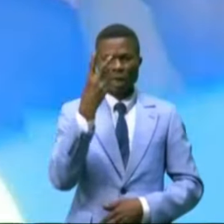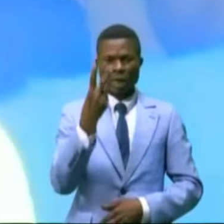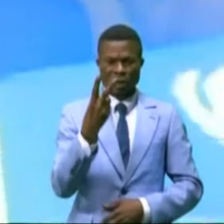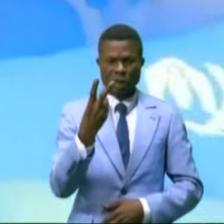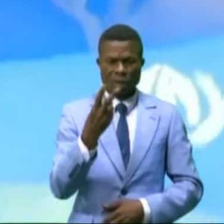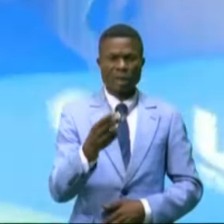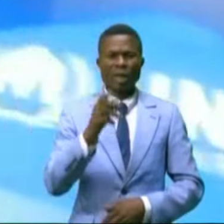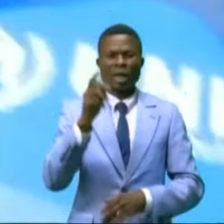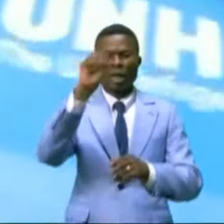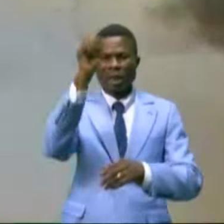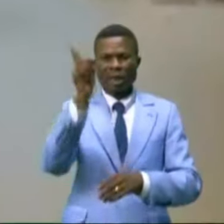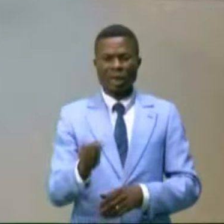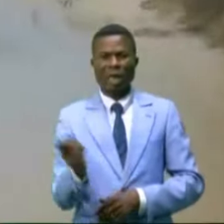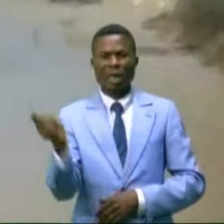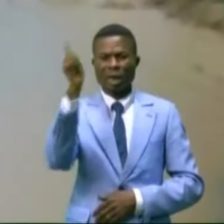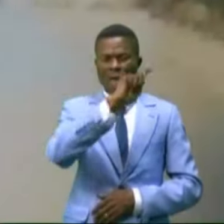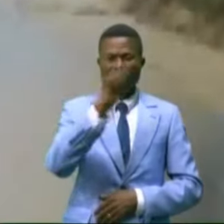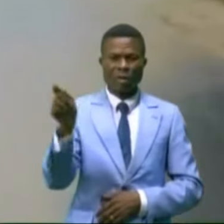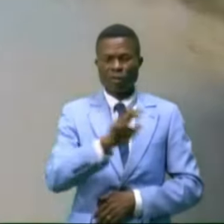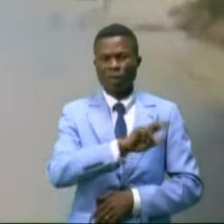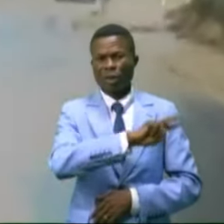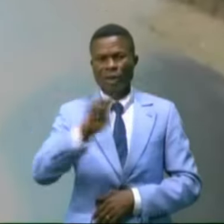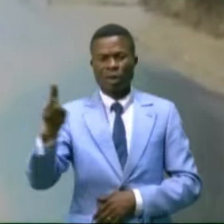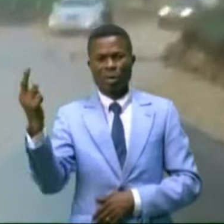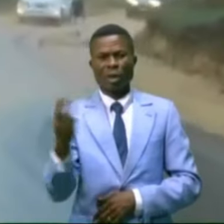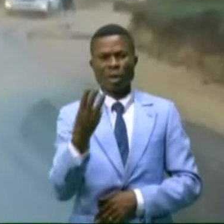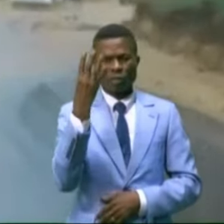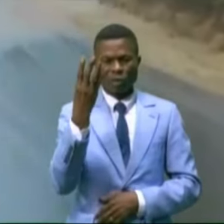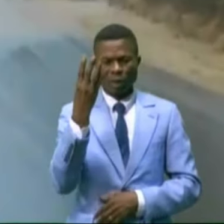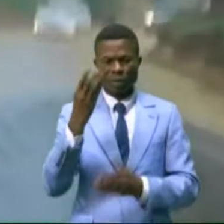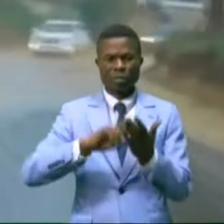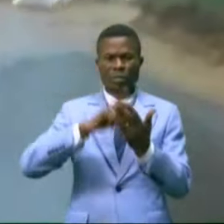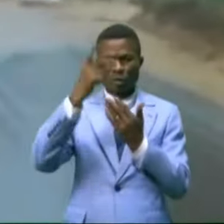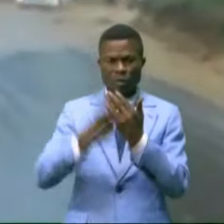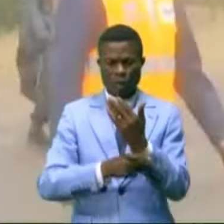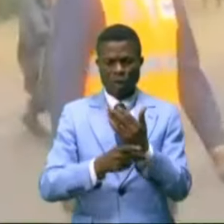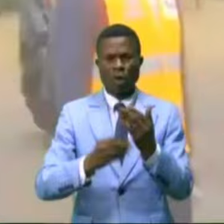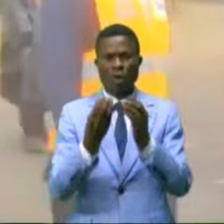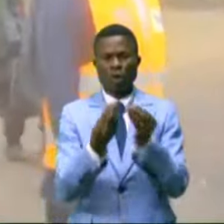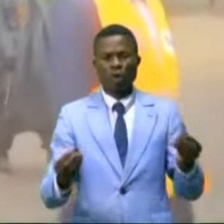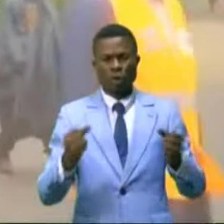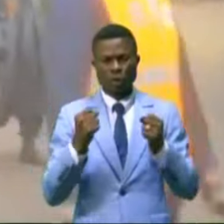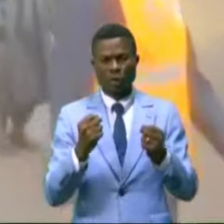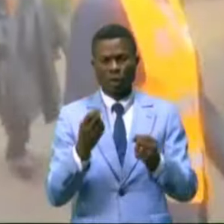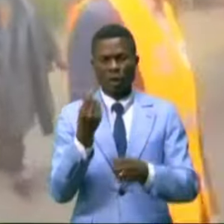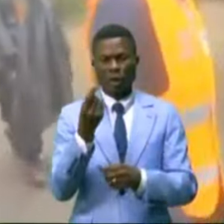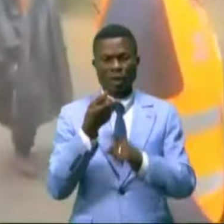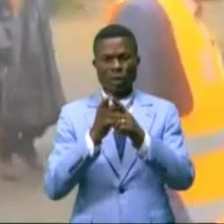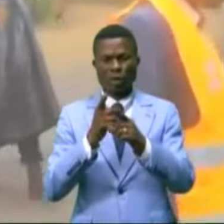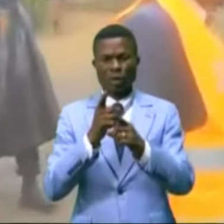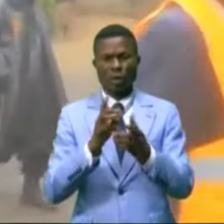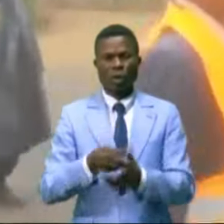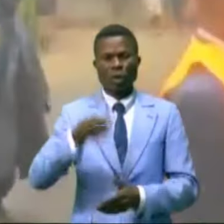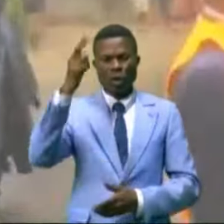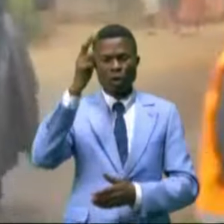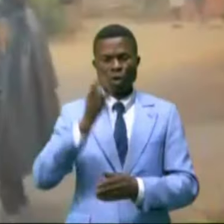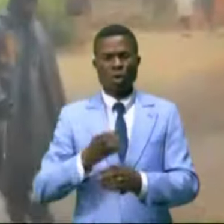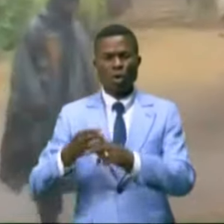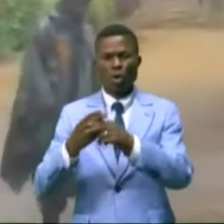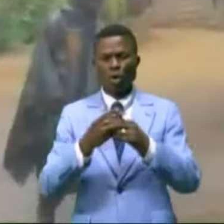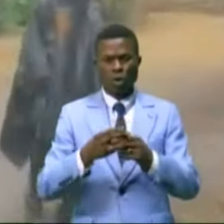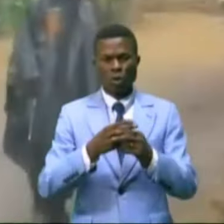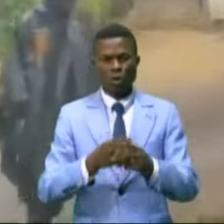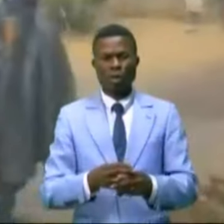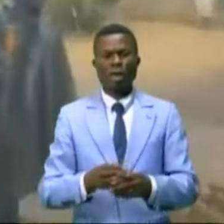cela s'est inscrit dans le cadre de la mise en œuvre du projet solution durable financé par les Haut Commissariat des Nations Unies pour les